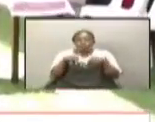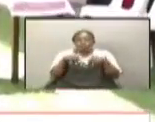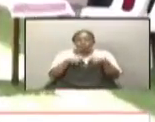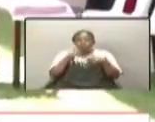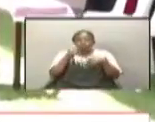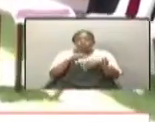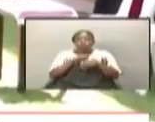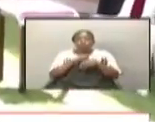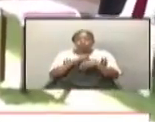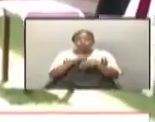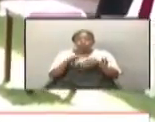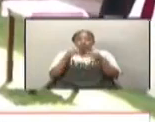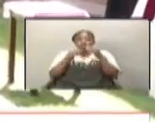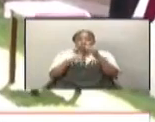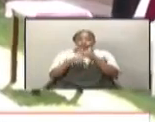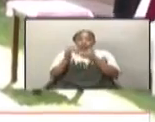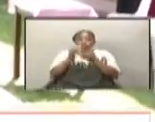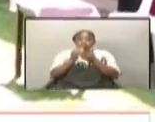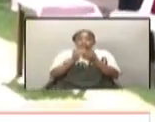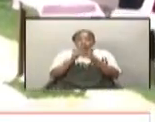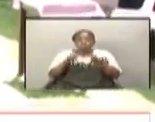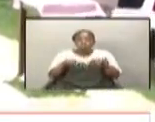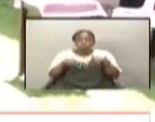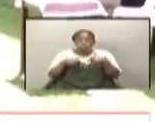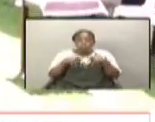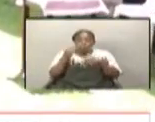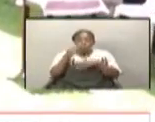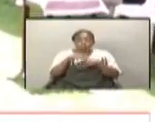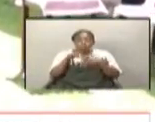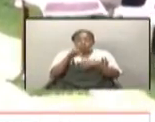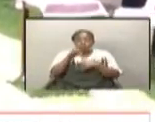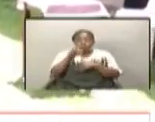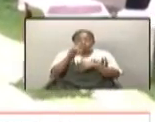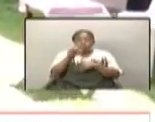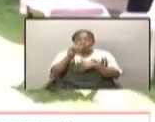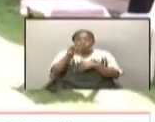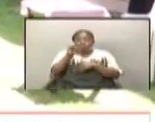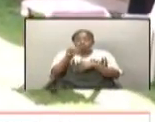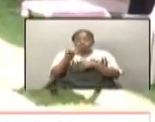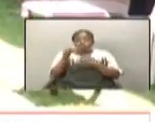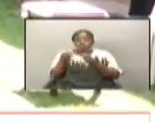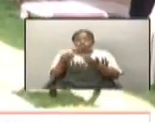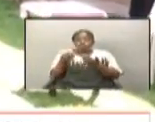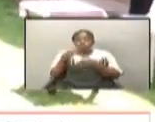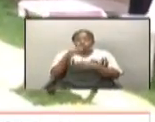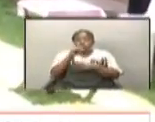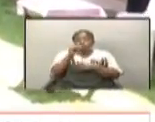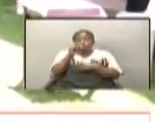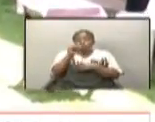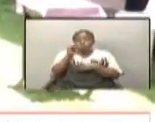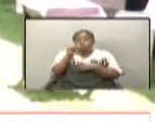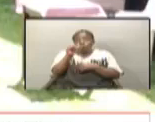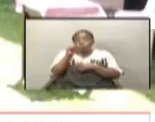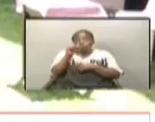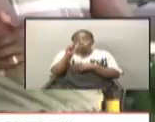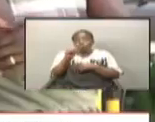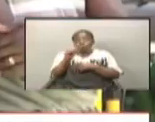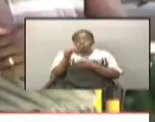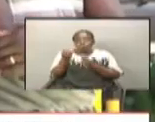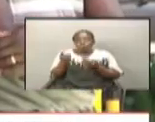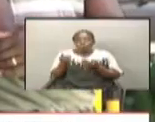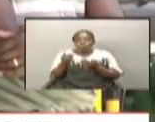Ulvadoku was a cotton, Robulam away. Goksa Kulim Dam, Lindor Tikom. Yenami, a different canon name. Augustine Magalam Seo